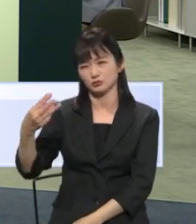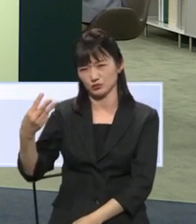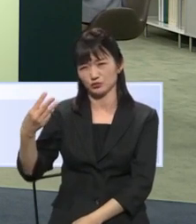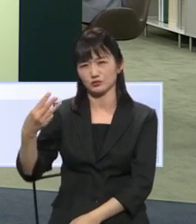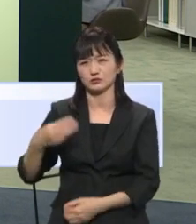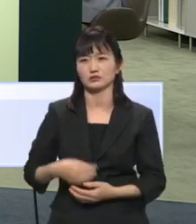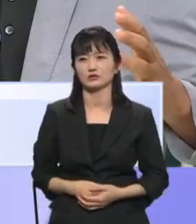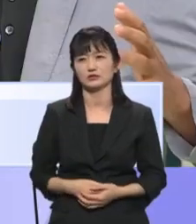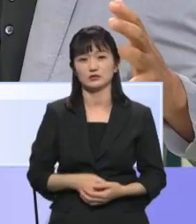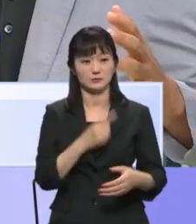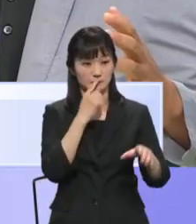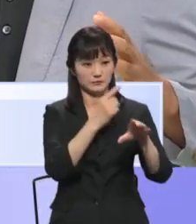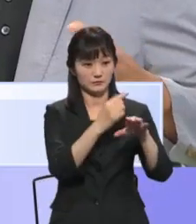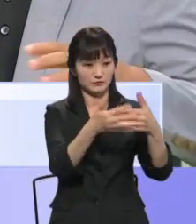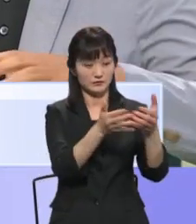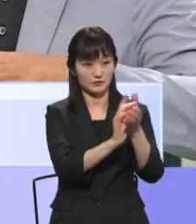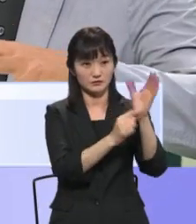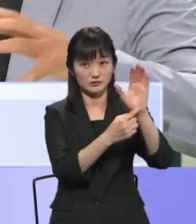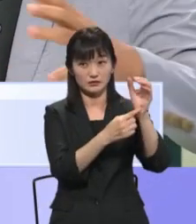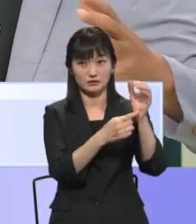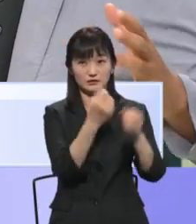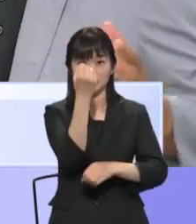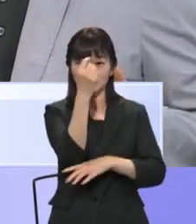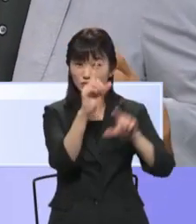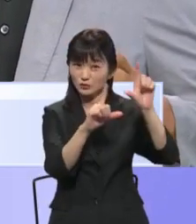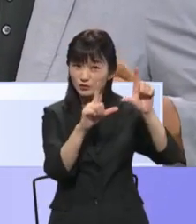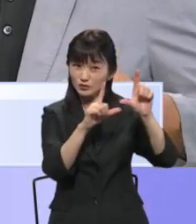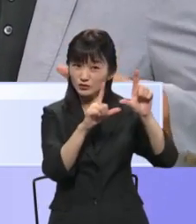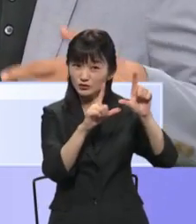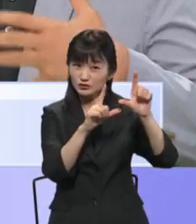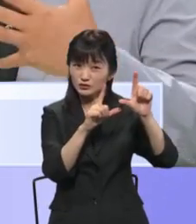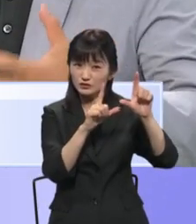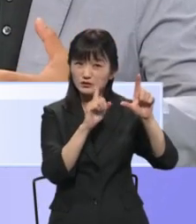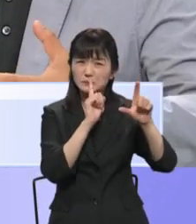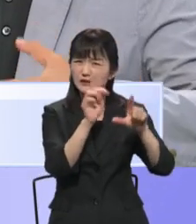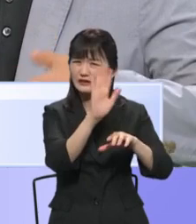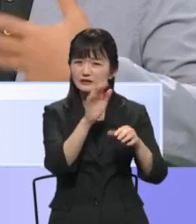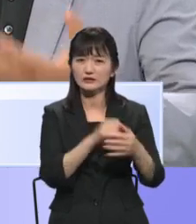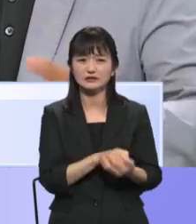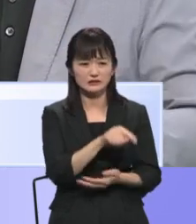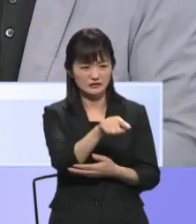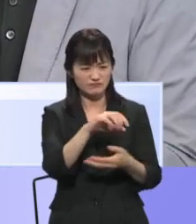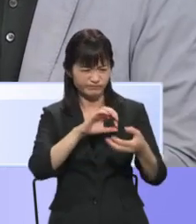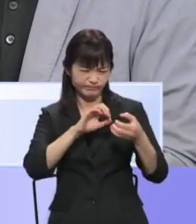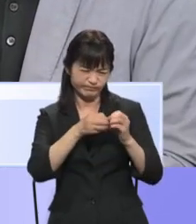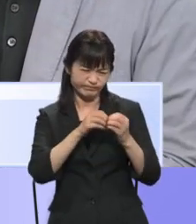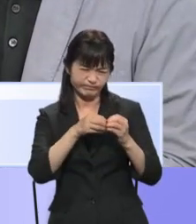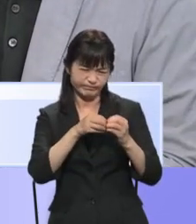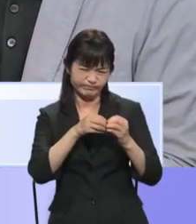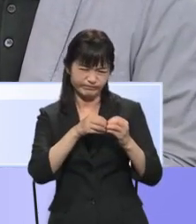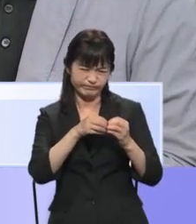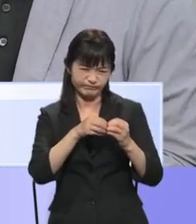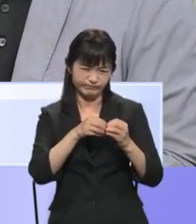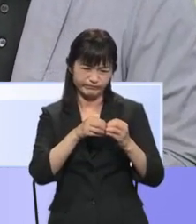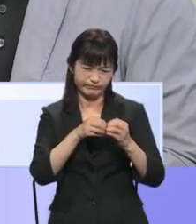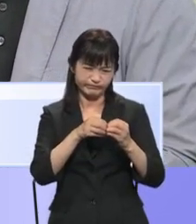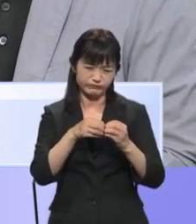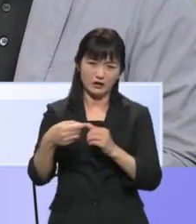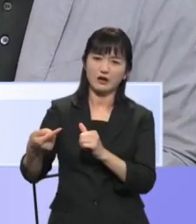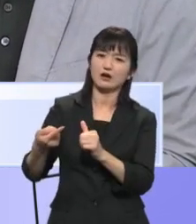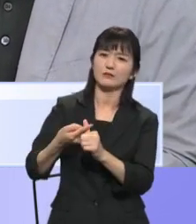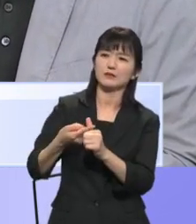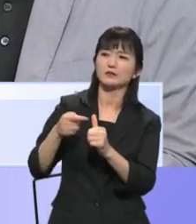그 본질에 접근하기보다는 오히려 그것들을 자꾸 괴담 형식으로 뭐 이렇게 하는 부분들에 대해서